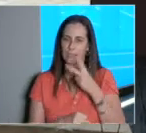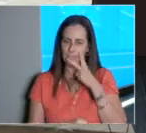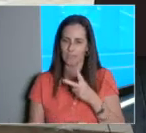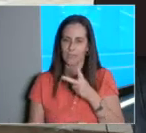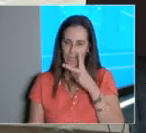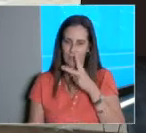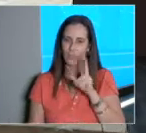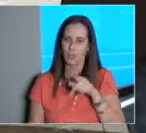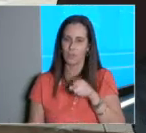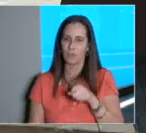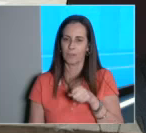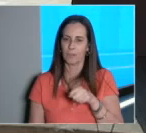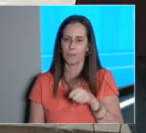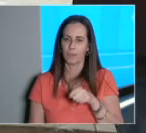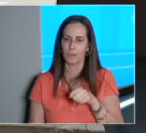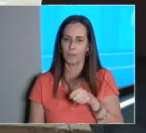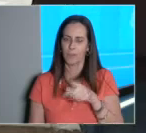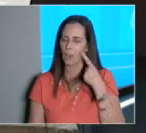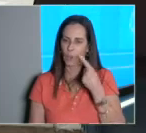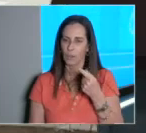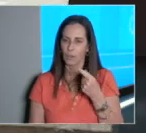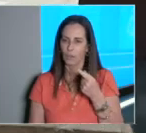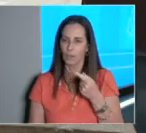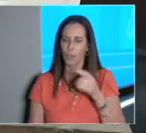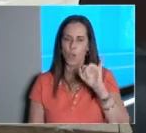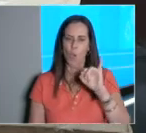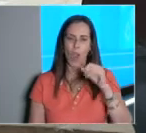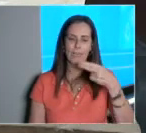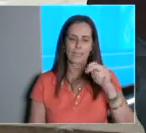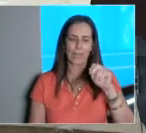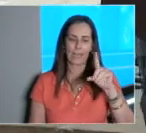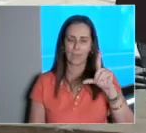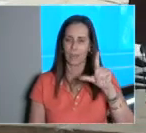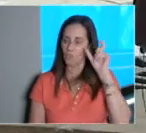תסתכל, תסתכל. יש לך שם את, איך קוראים לו, יועז הנדל. איש יקר.